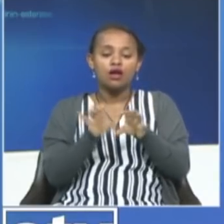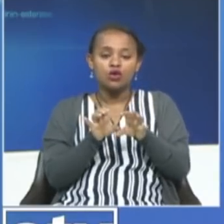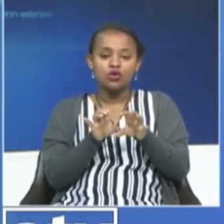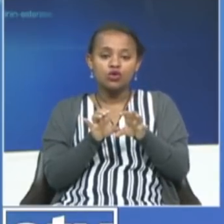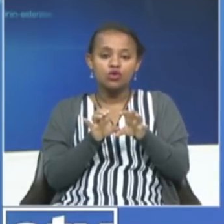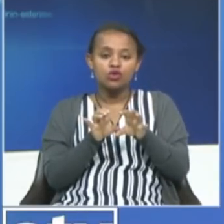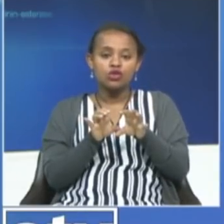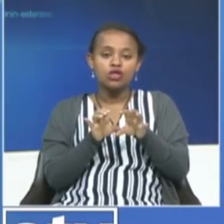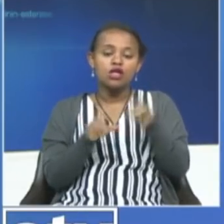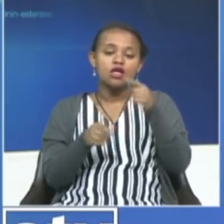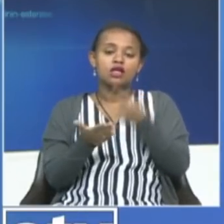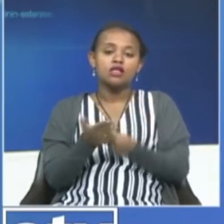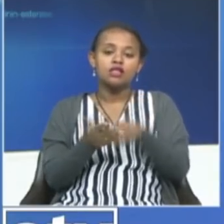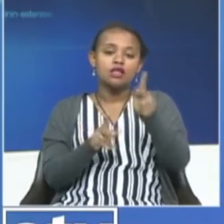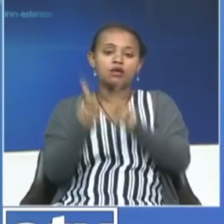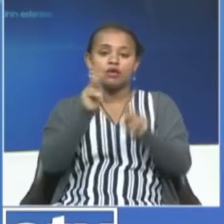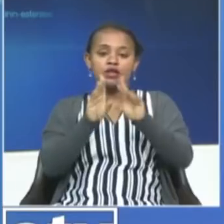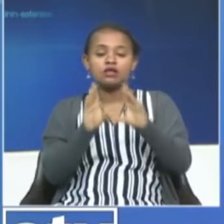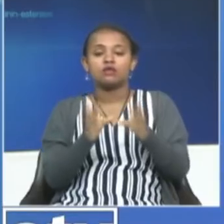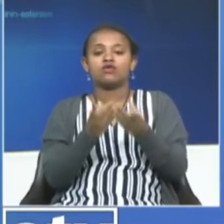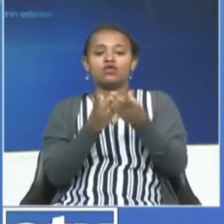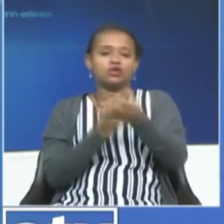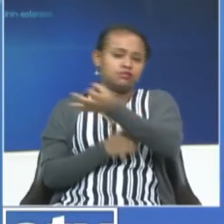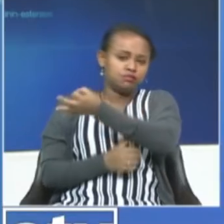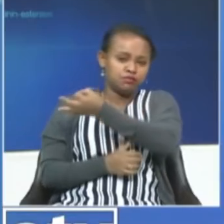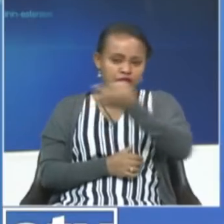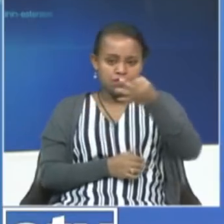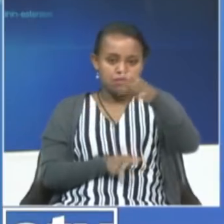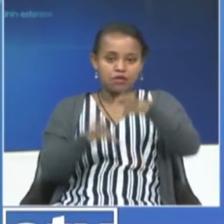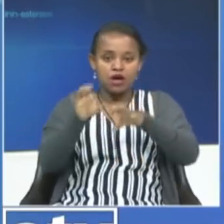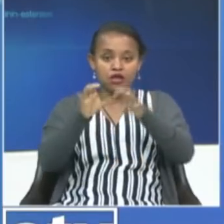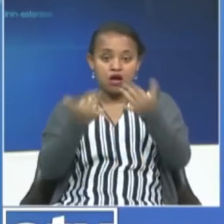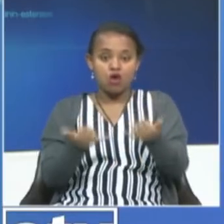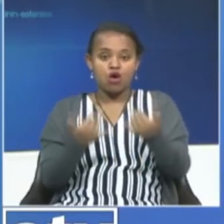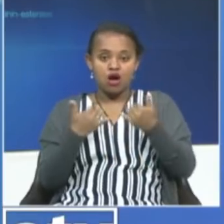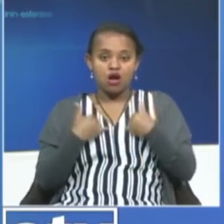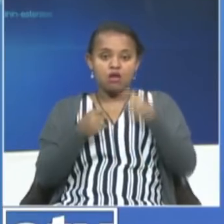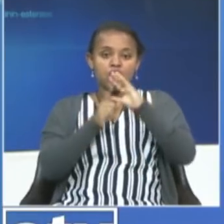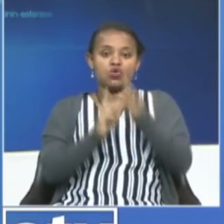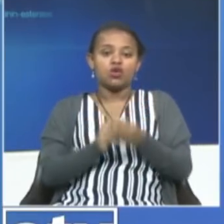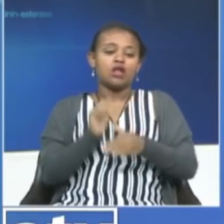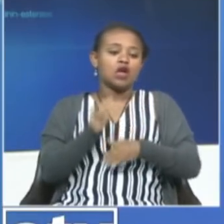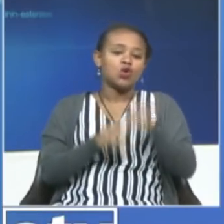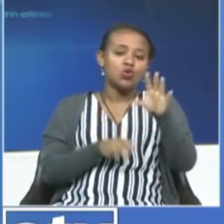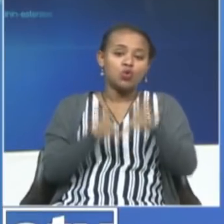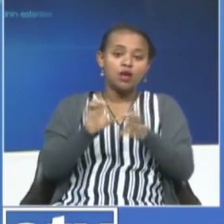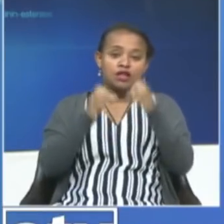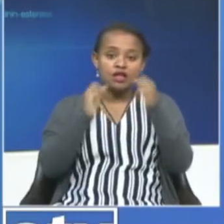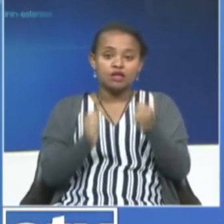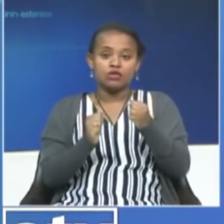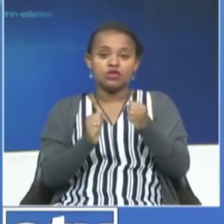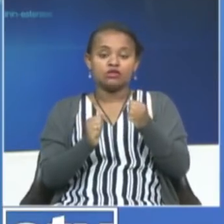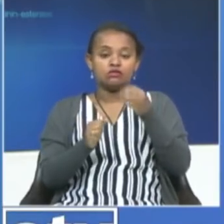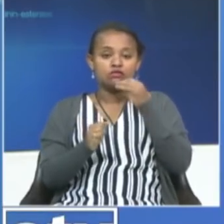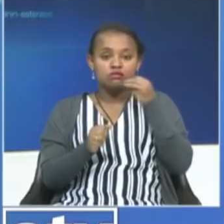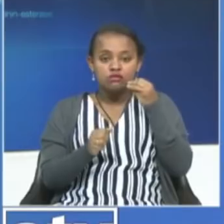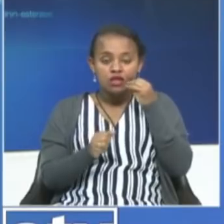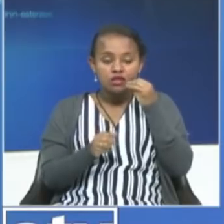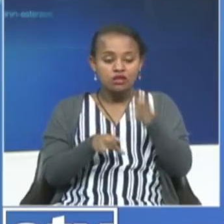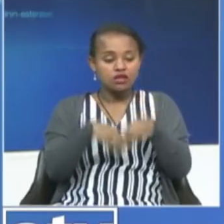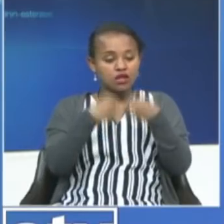እነዚህን ማህበረሰብ ክፍሎች በደንብ አድርገን አሁን ካሉበት ሁኔታ እንዲወጡ ማድረግ ብንችል ቤት ሰጥተን